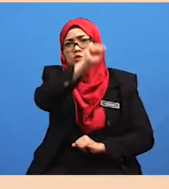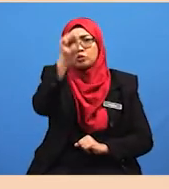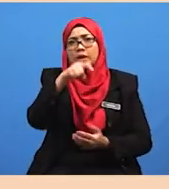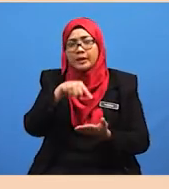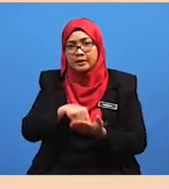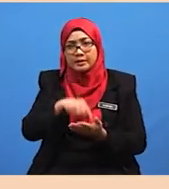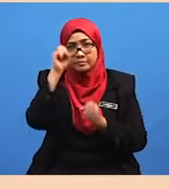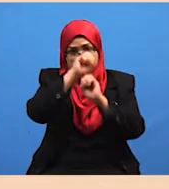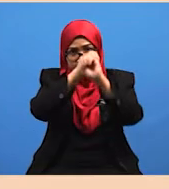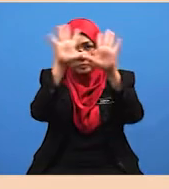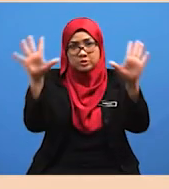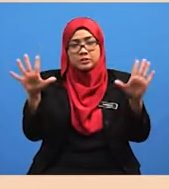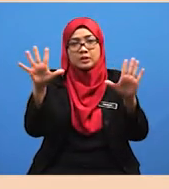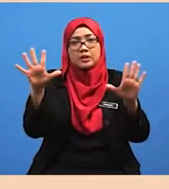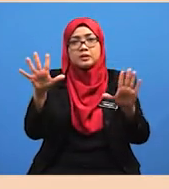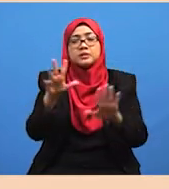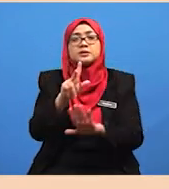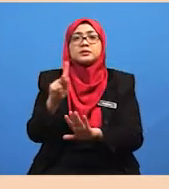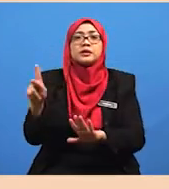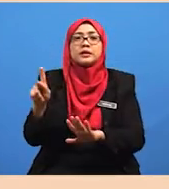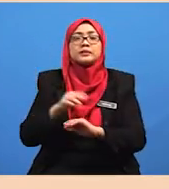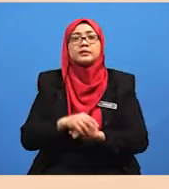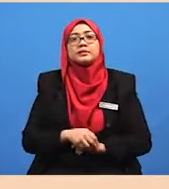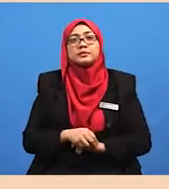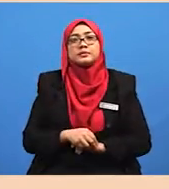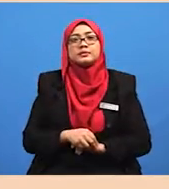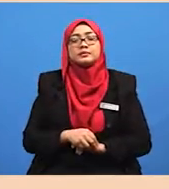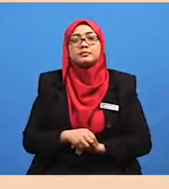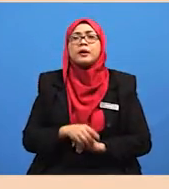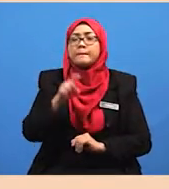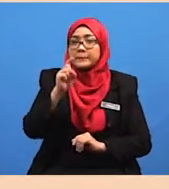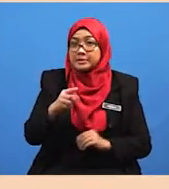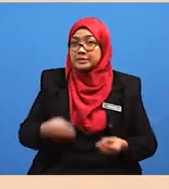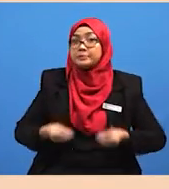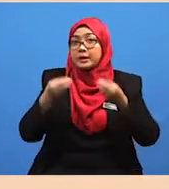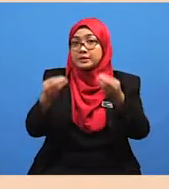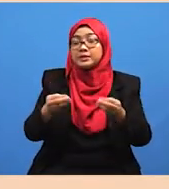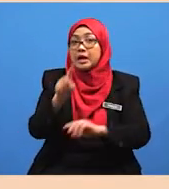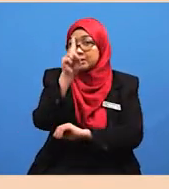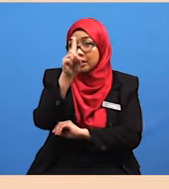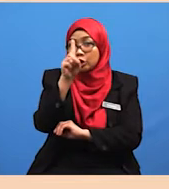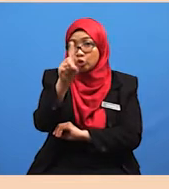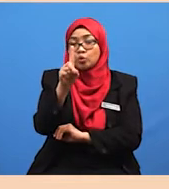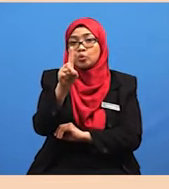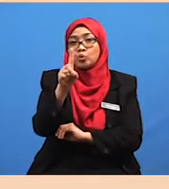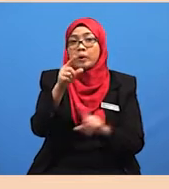Tugas jelasken anda penuh perih satu fakta